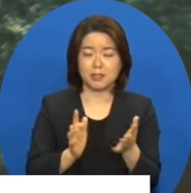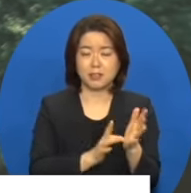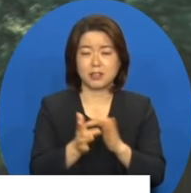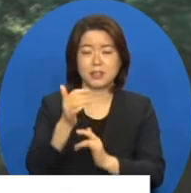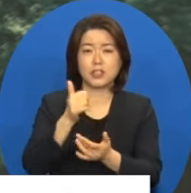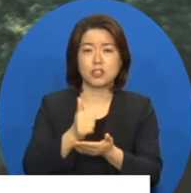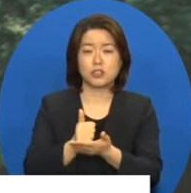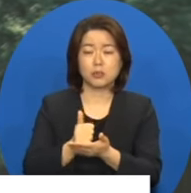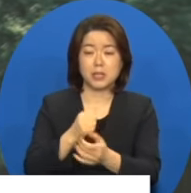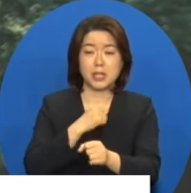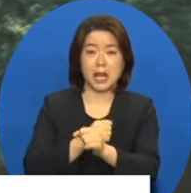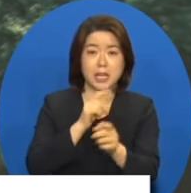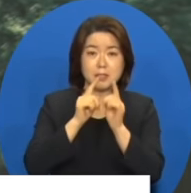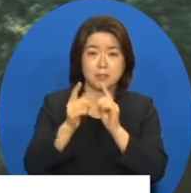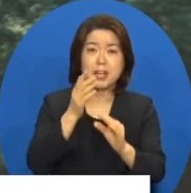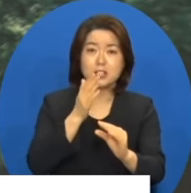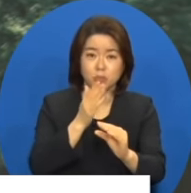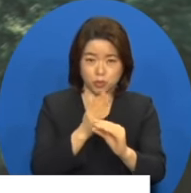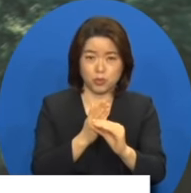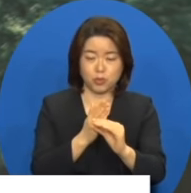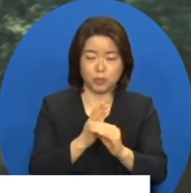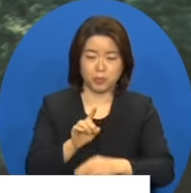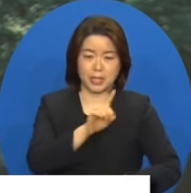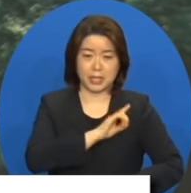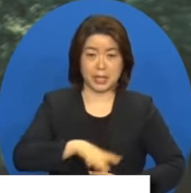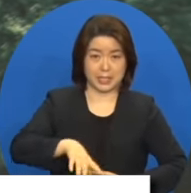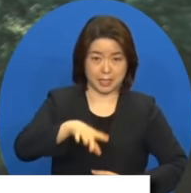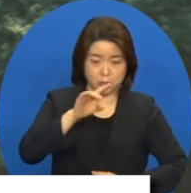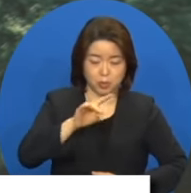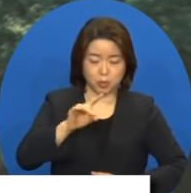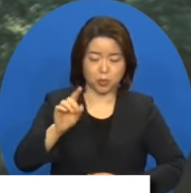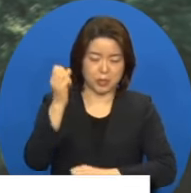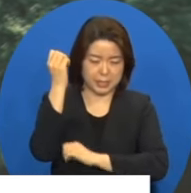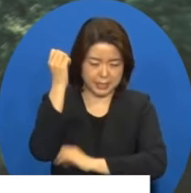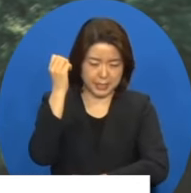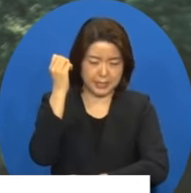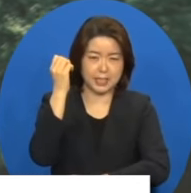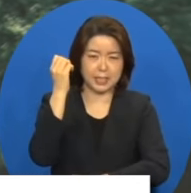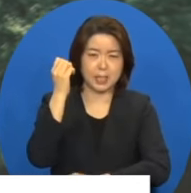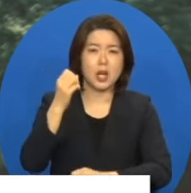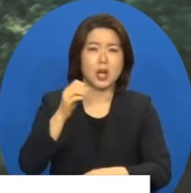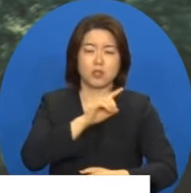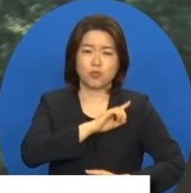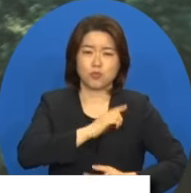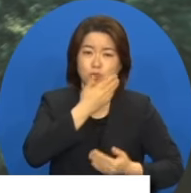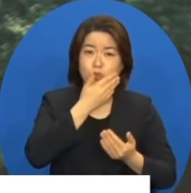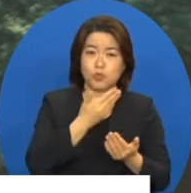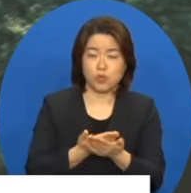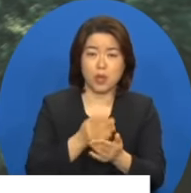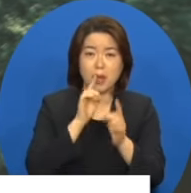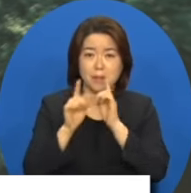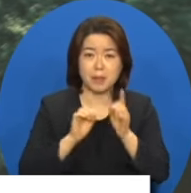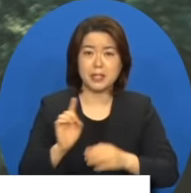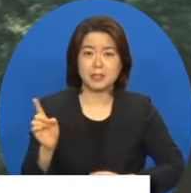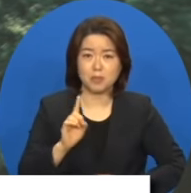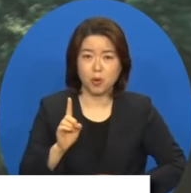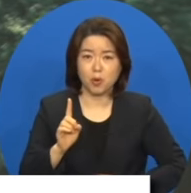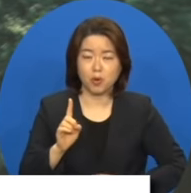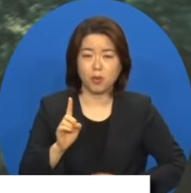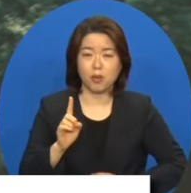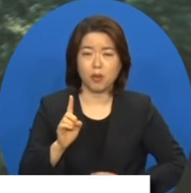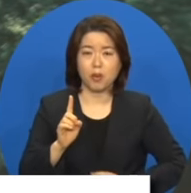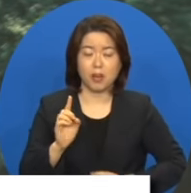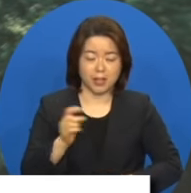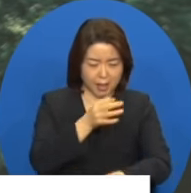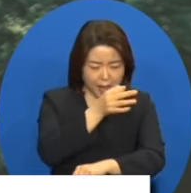하신 말씀 중에 가장 먼저고 가장 근본적이고 가장 중요한 말씀이 의외로 참